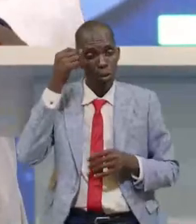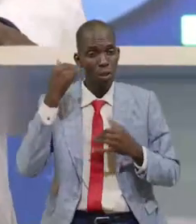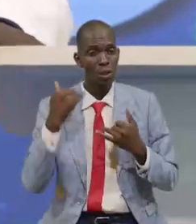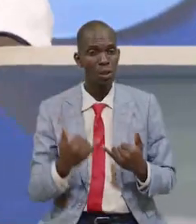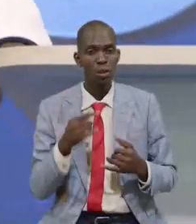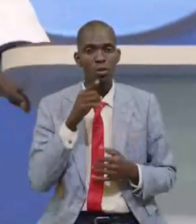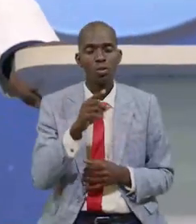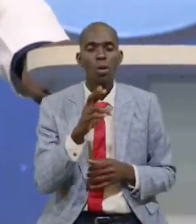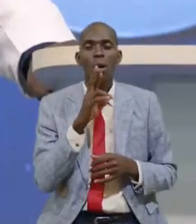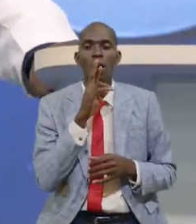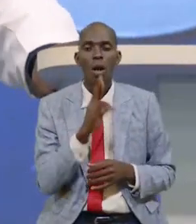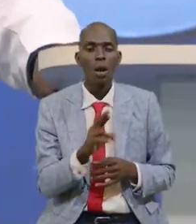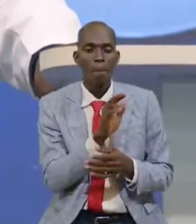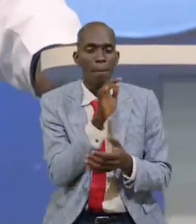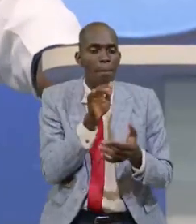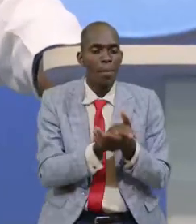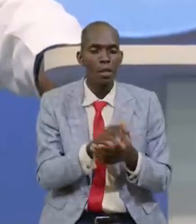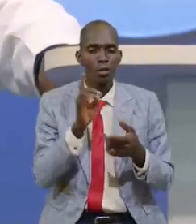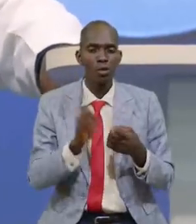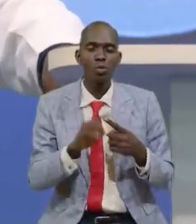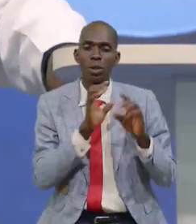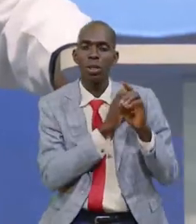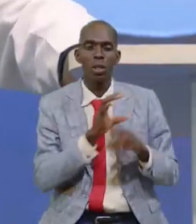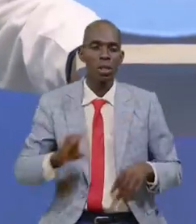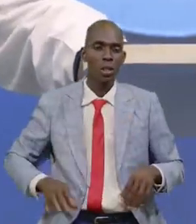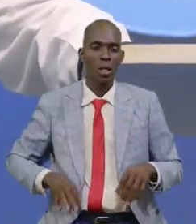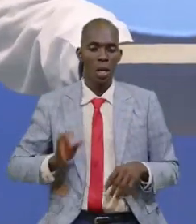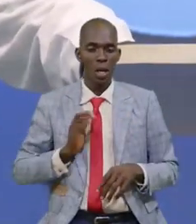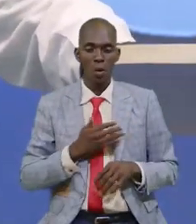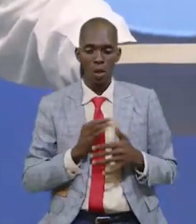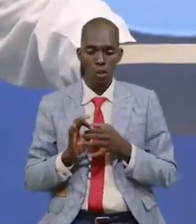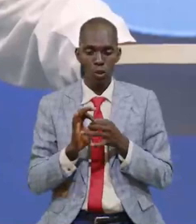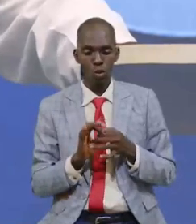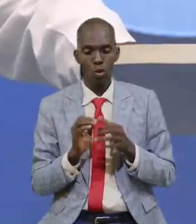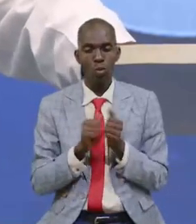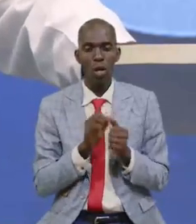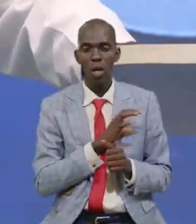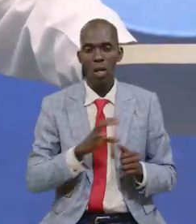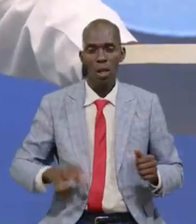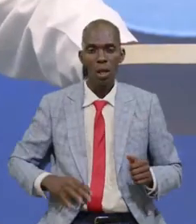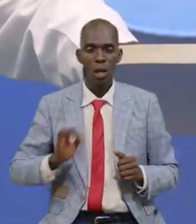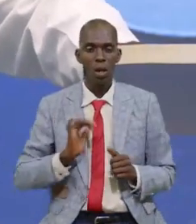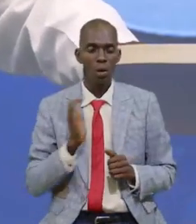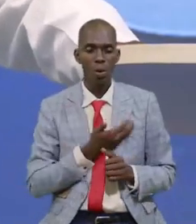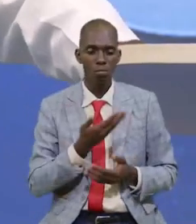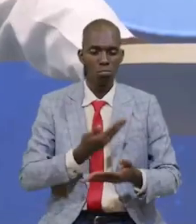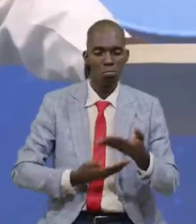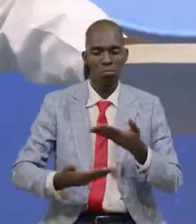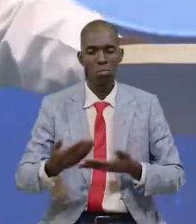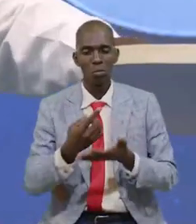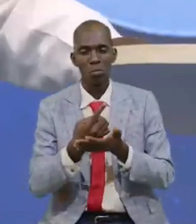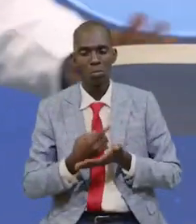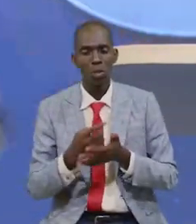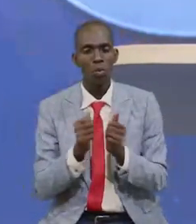de ta bouche, parce que tu es maintenant marié à Christ. Notre union à Christ, notre interaction avec Christ,